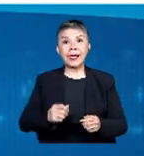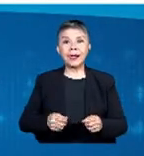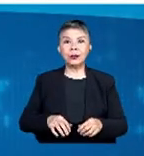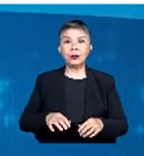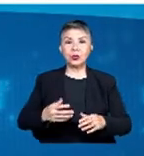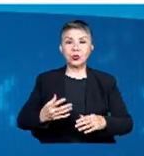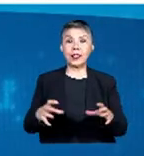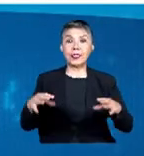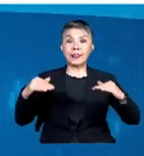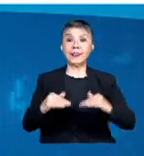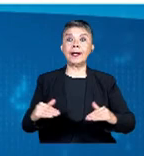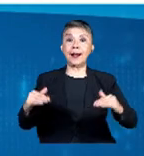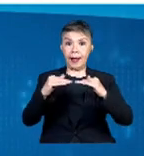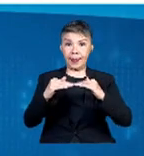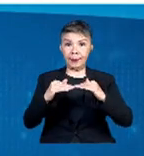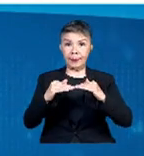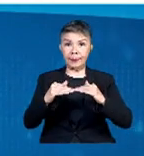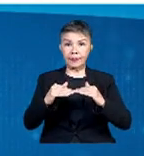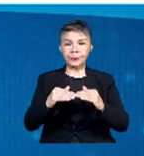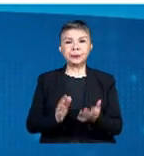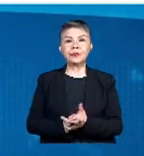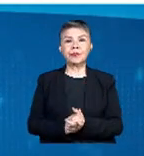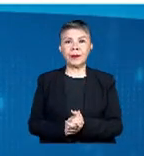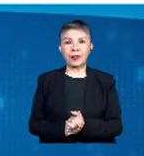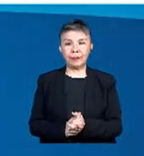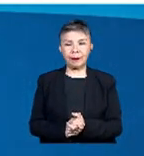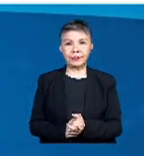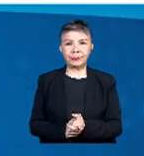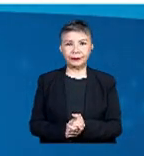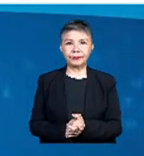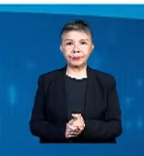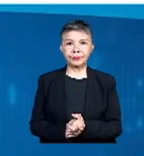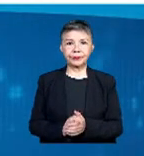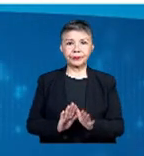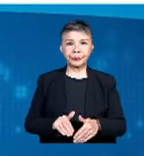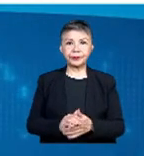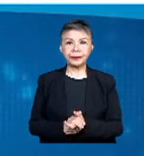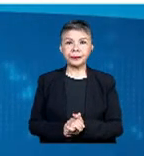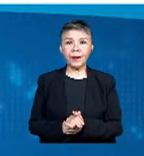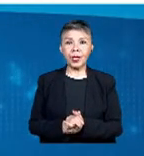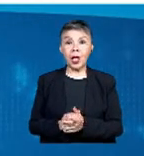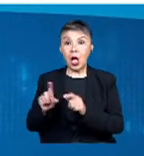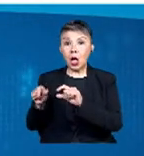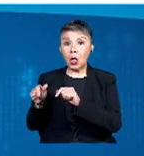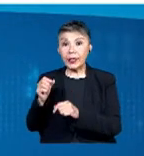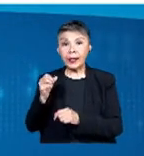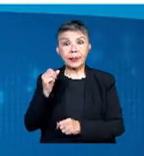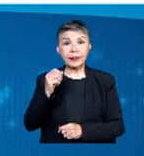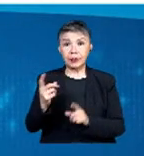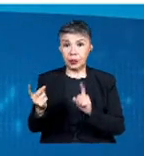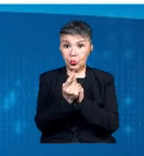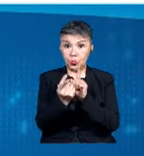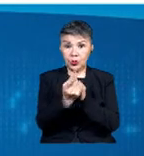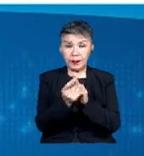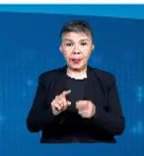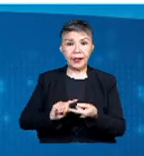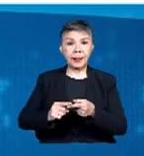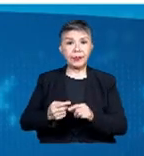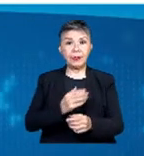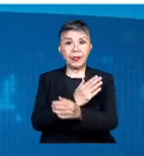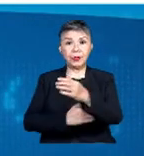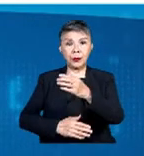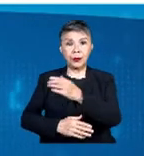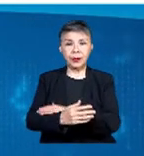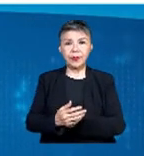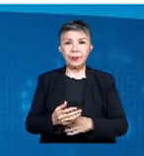disabilitas dimanapun Anda berada atau yang saat ini sedang menyaksikan. Kalau Mbak Angki sering bertemu dengan teman-teman disabilitas sebagai